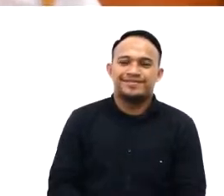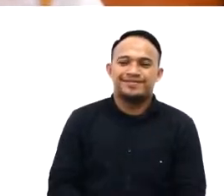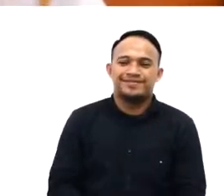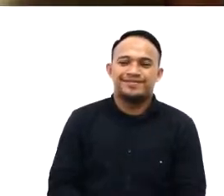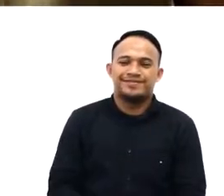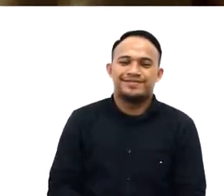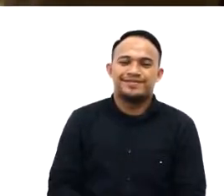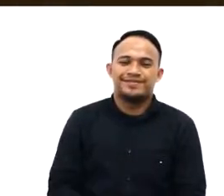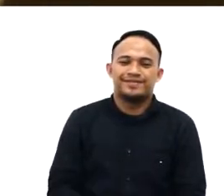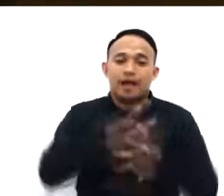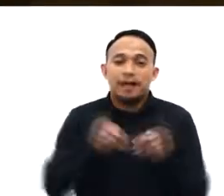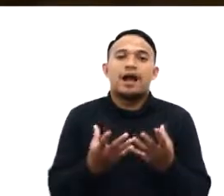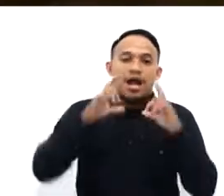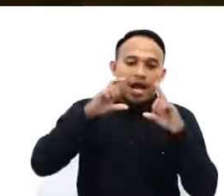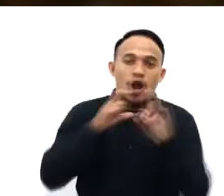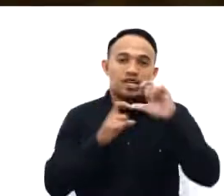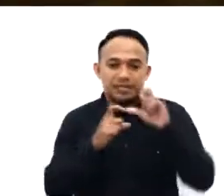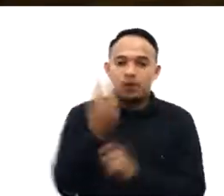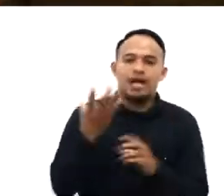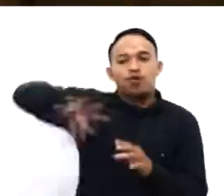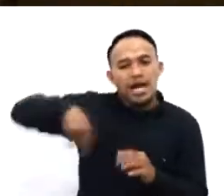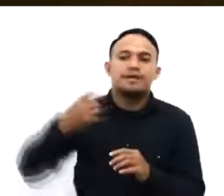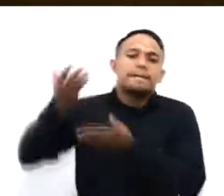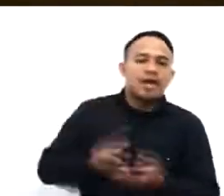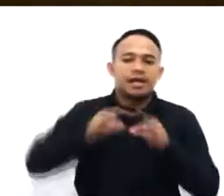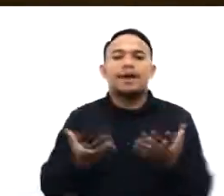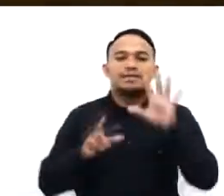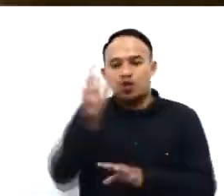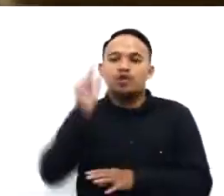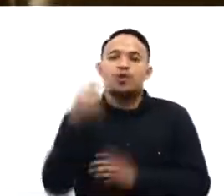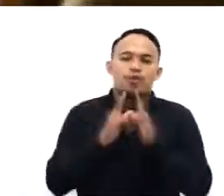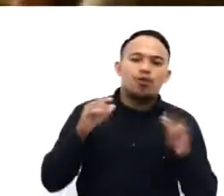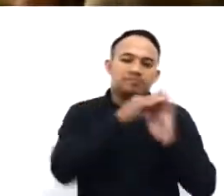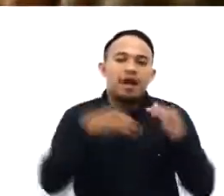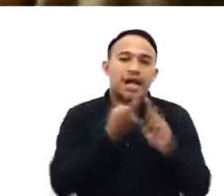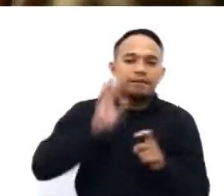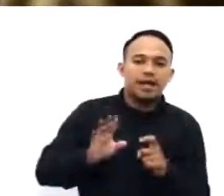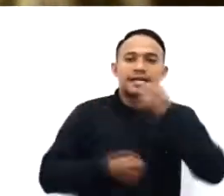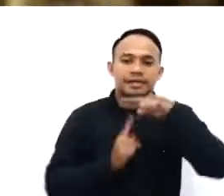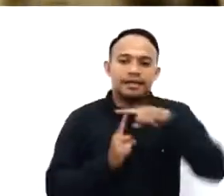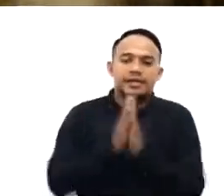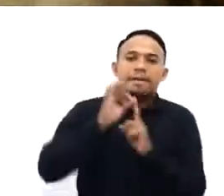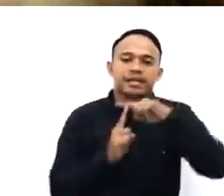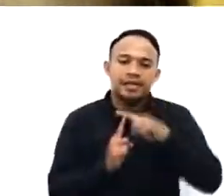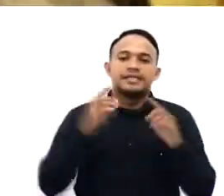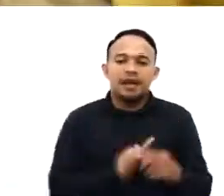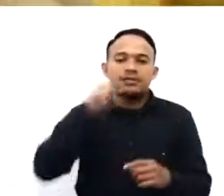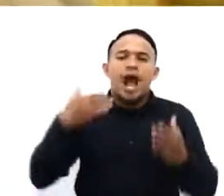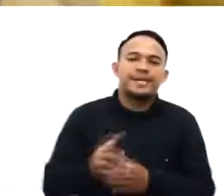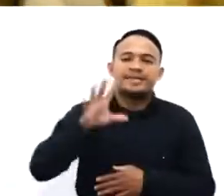938.409 orang yang sudah divaksin dosis 1 sejumlah